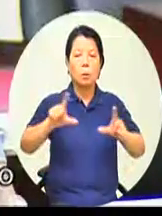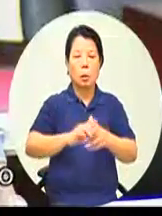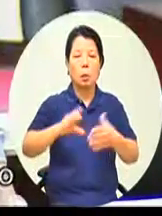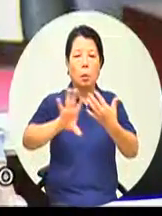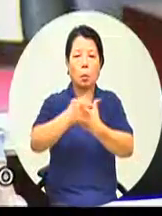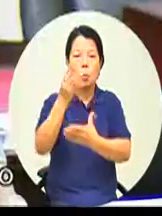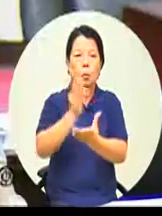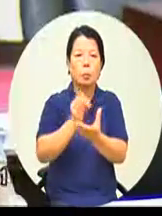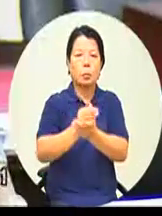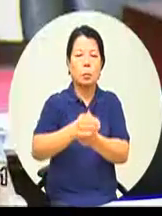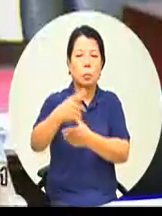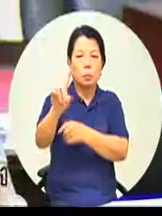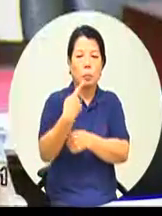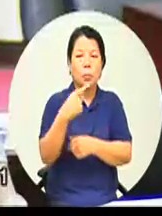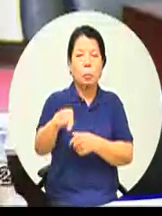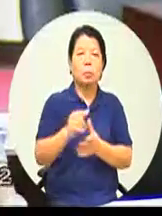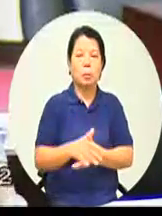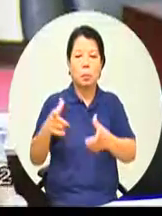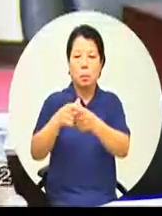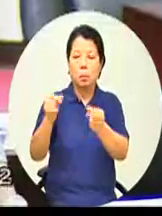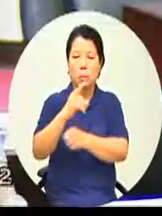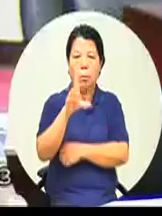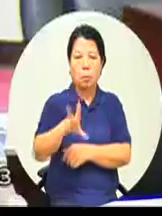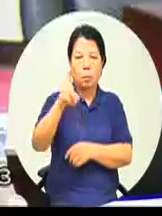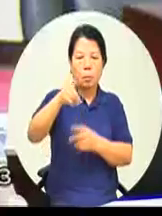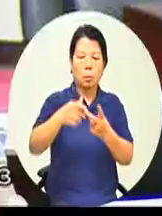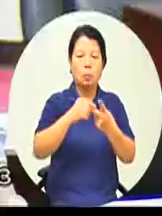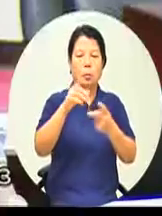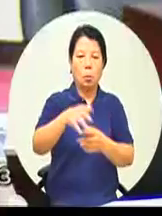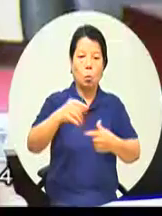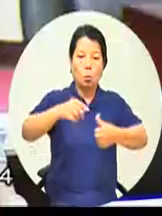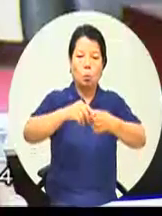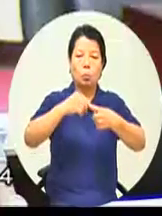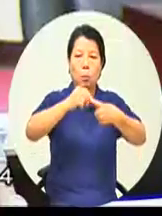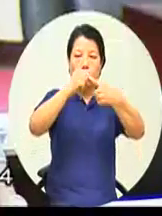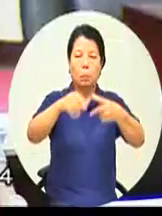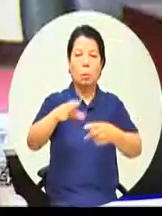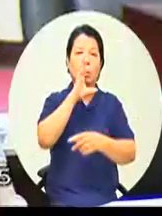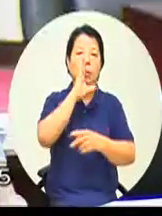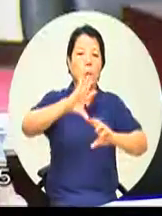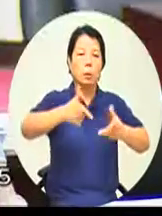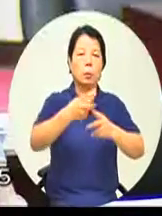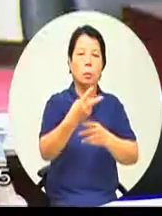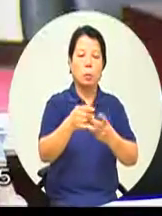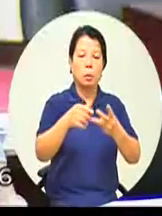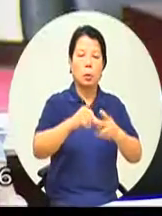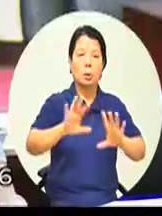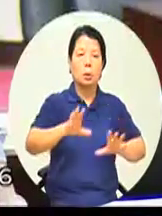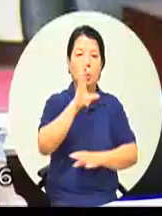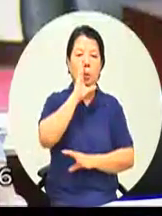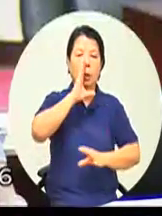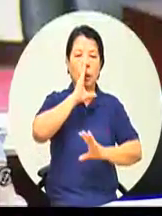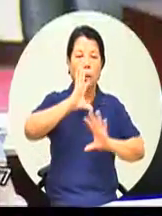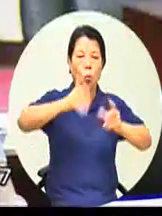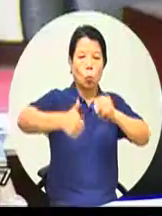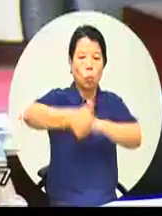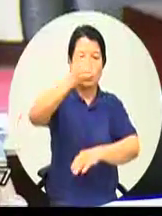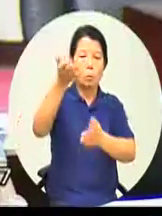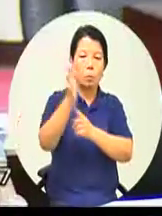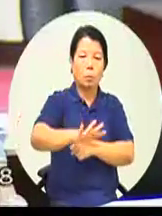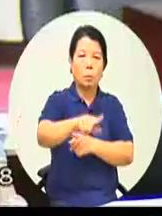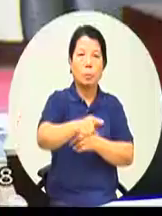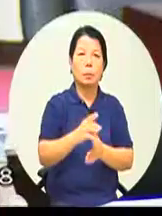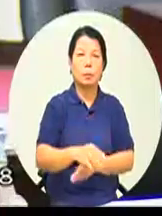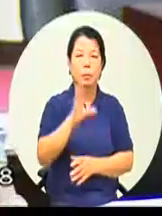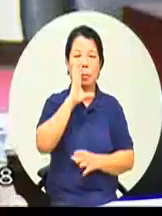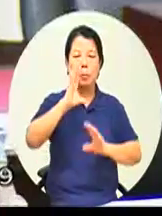国，那么日本是第一，美国是第二，这是对泰国。那因为最近泰皇驾崩，所以泰国的新闻